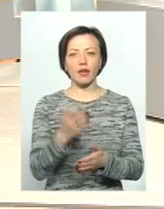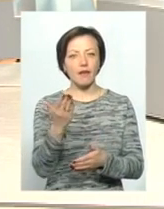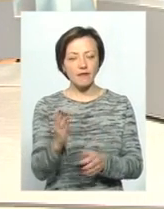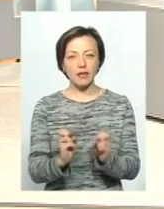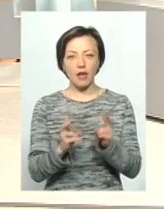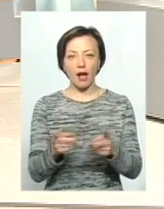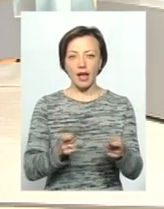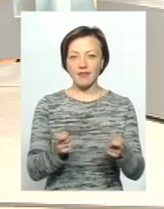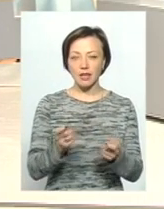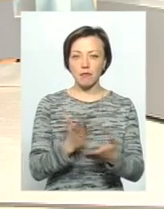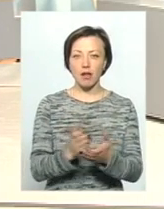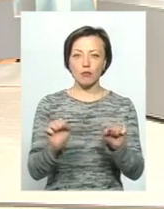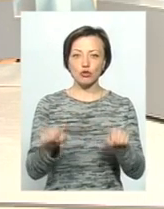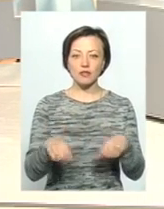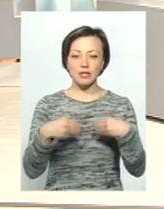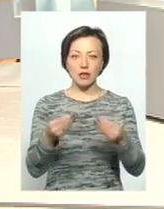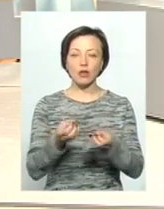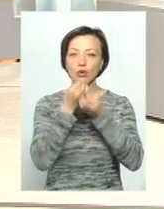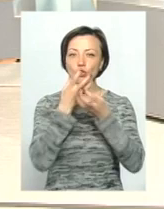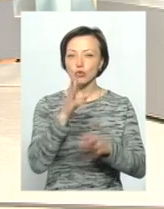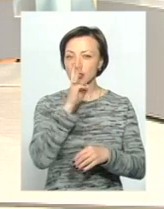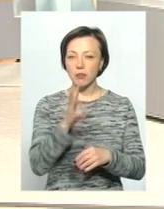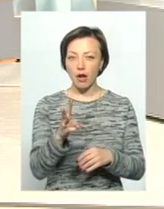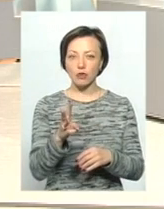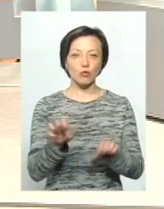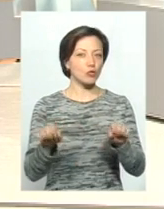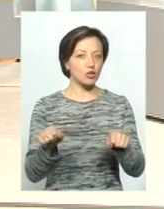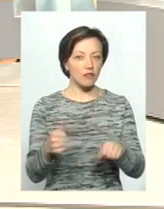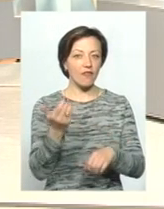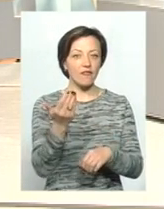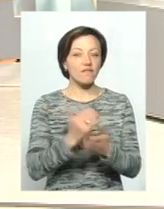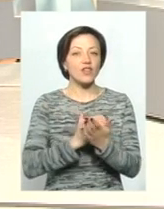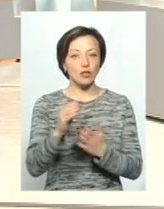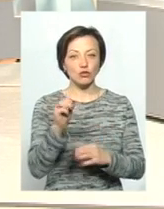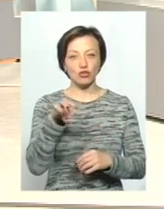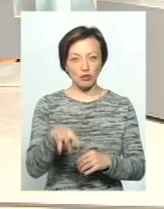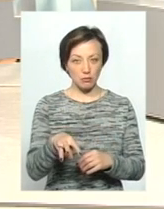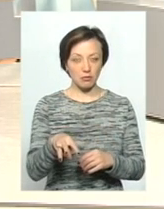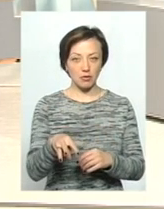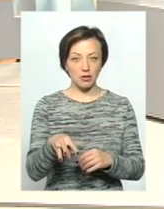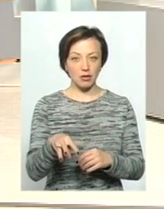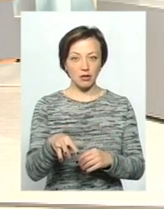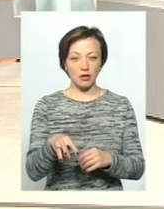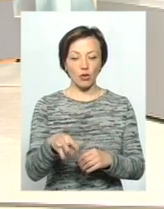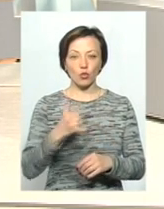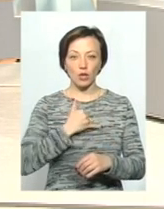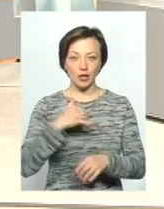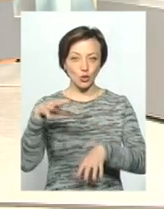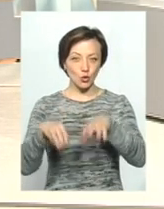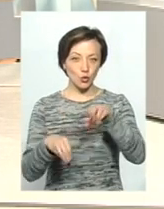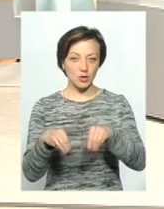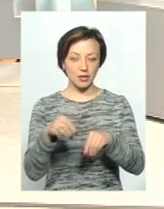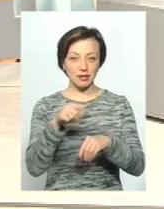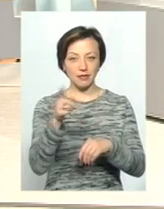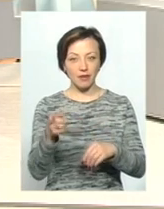як керівники, мали можливість дати достойну зарплату, можливо, вищу, ніж, скажімо, в наших сусідів, так, через